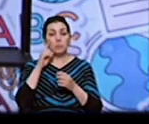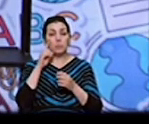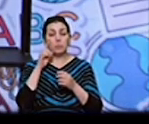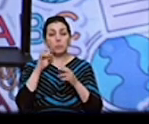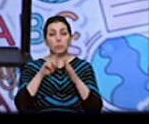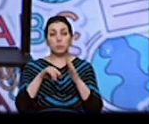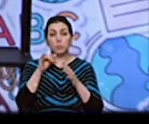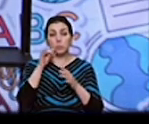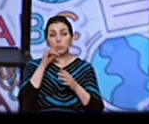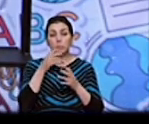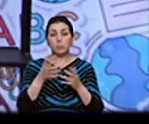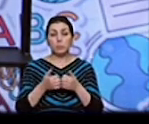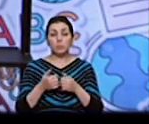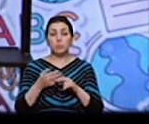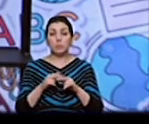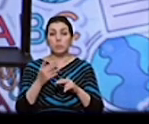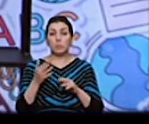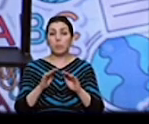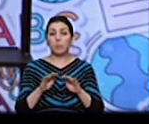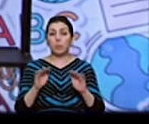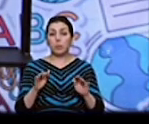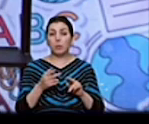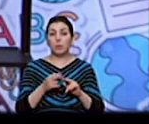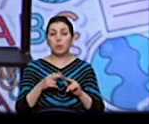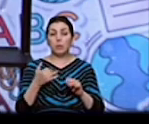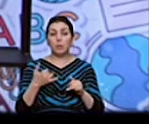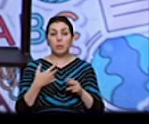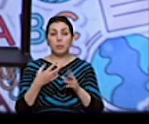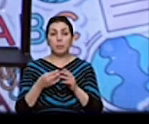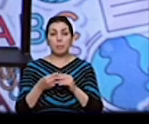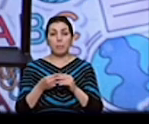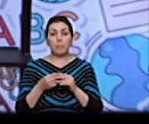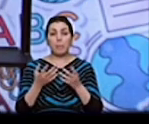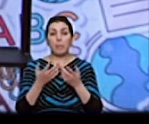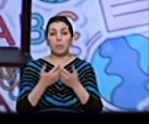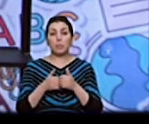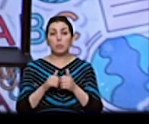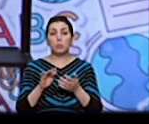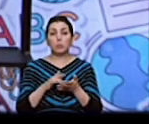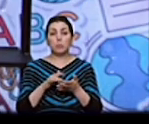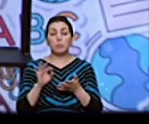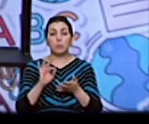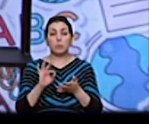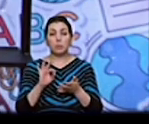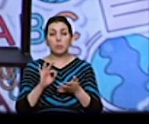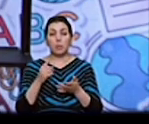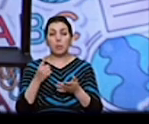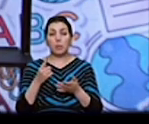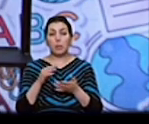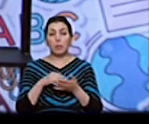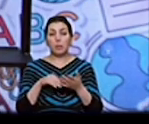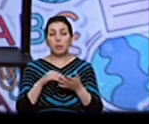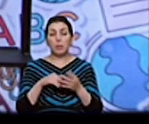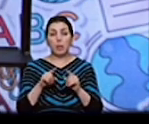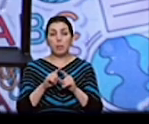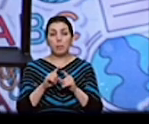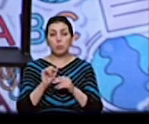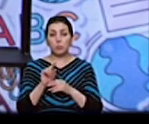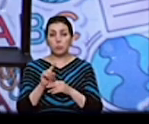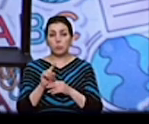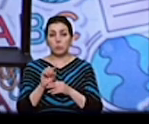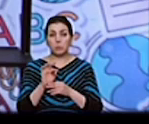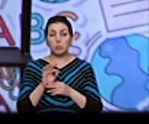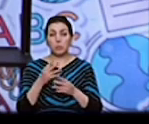olmay qoldi. Mana bolalar, biz hozir sizlar bilan hisobchi hikoyasini yana bir bor mana shu